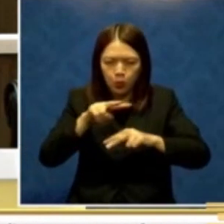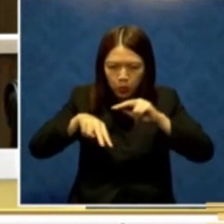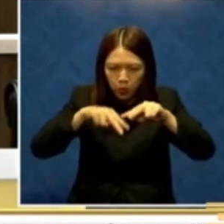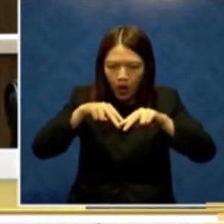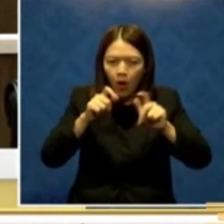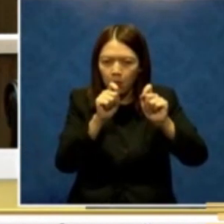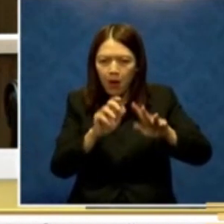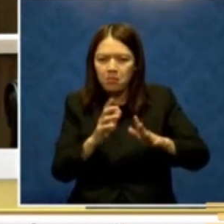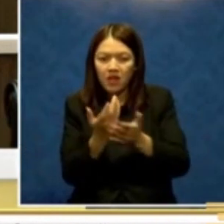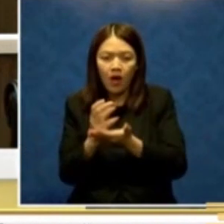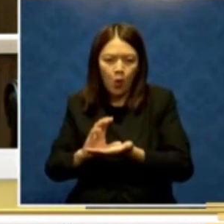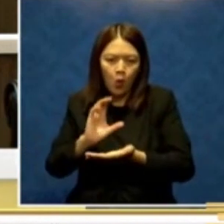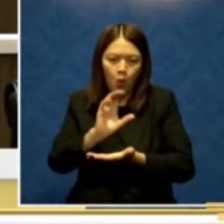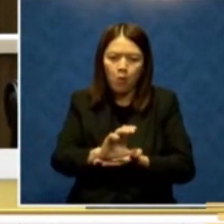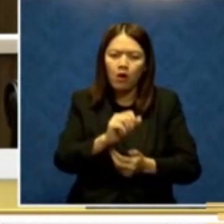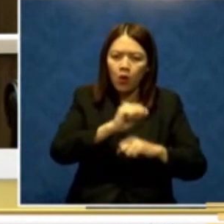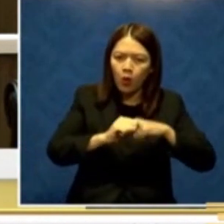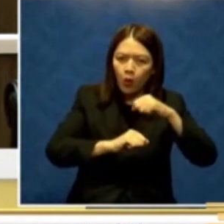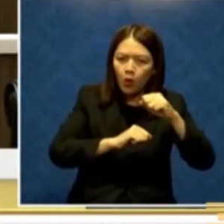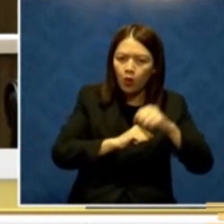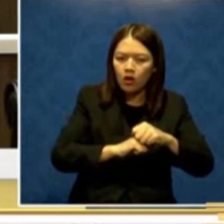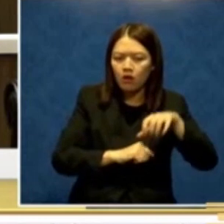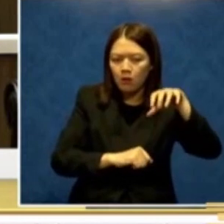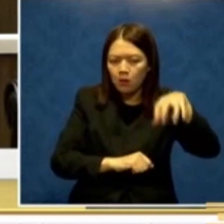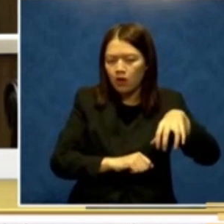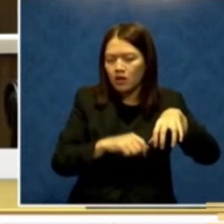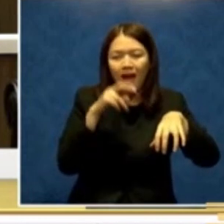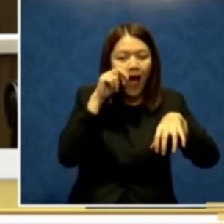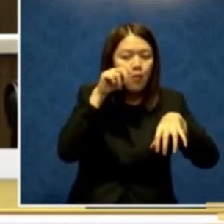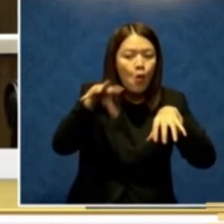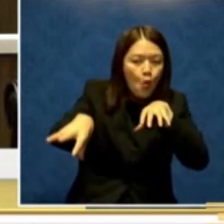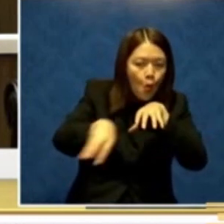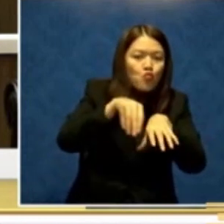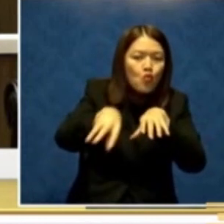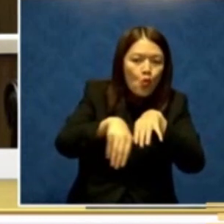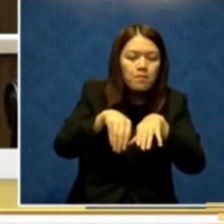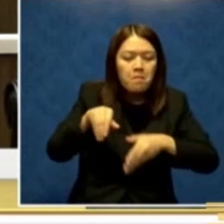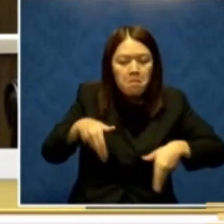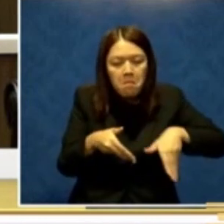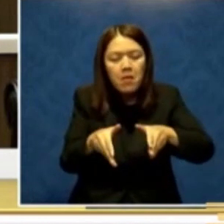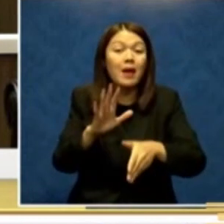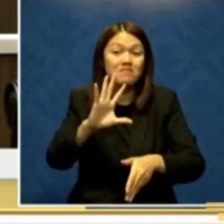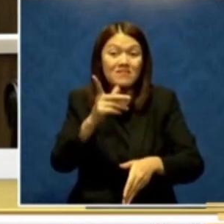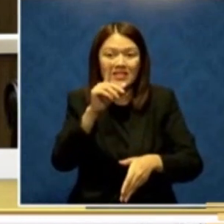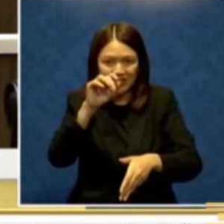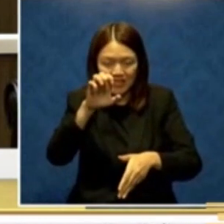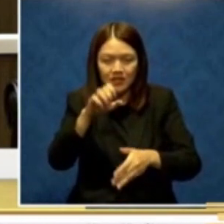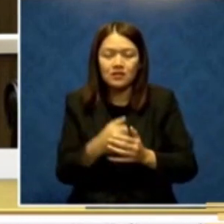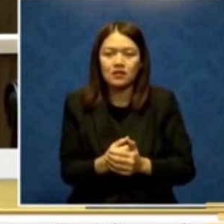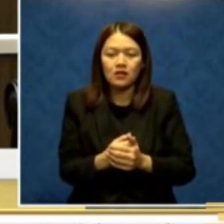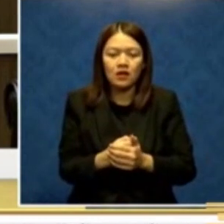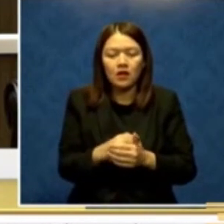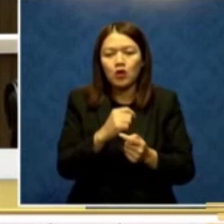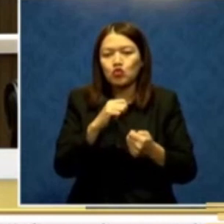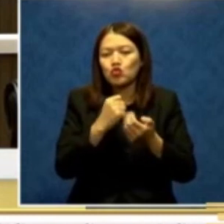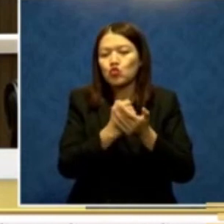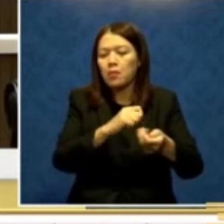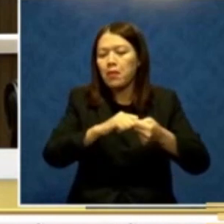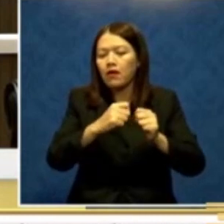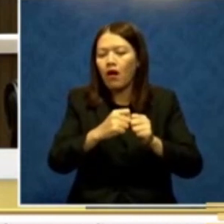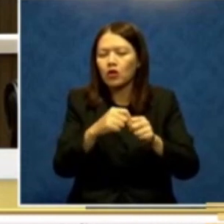ท